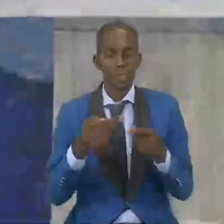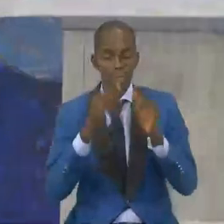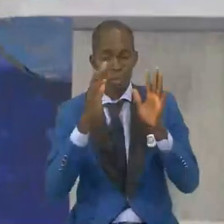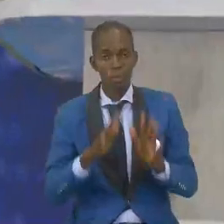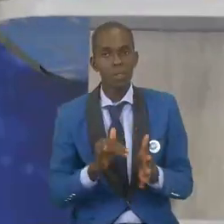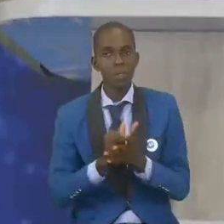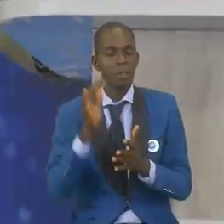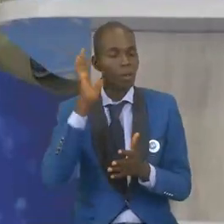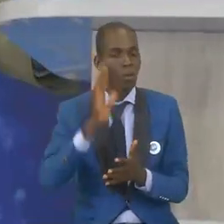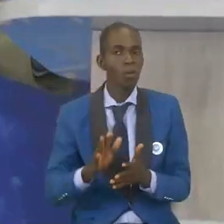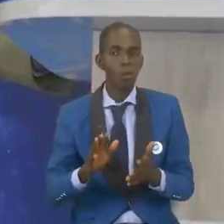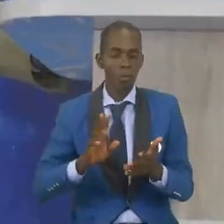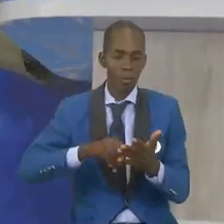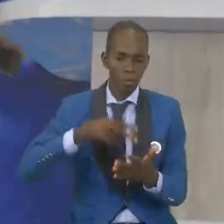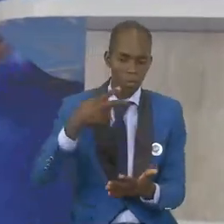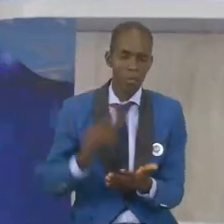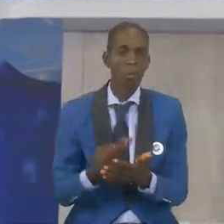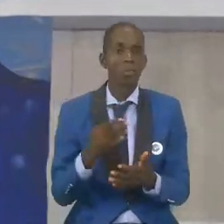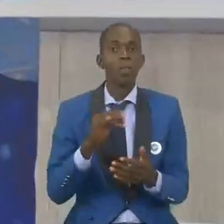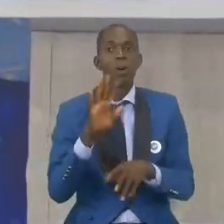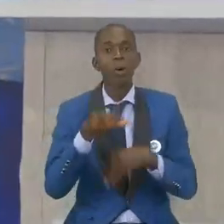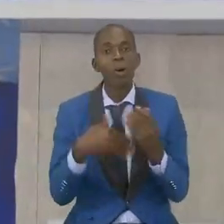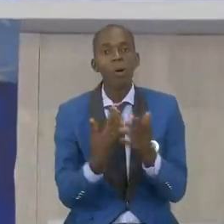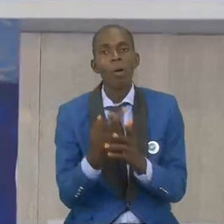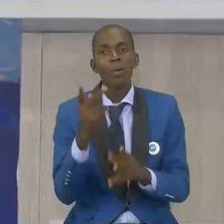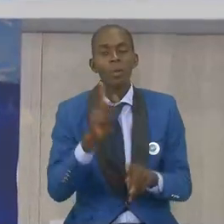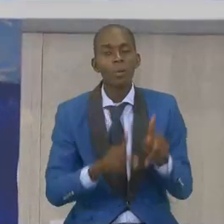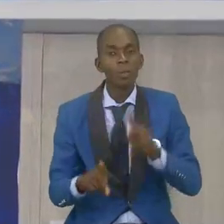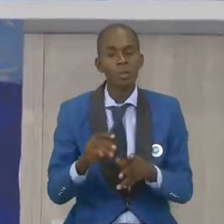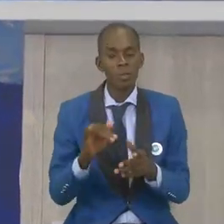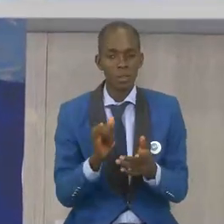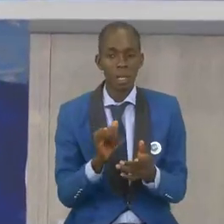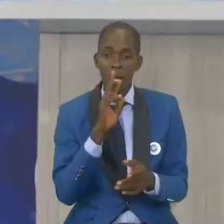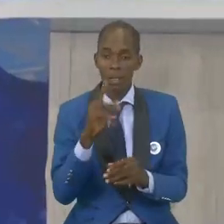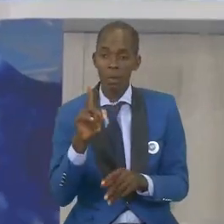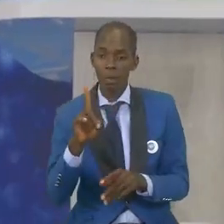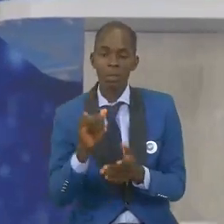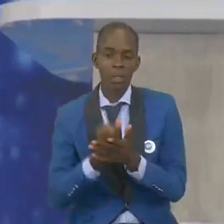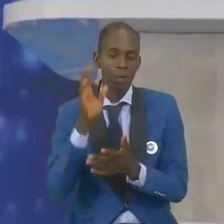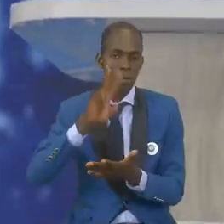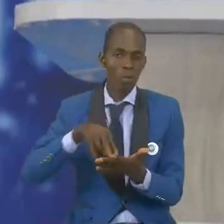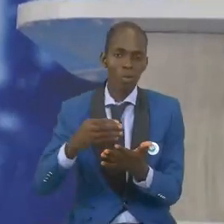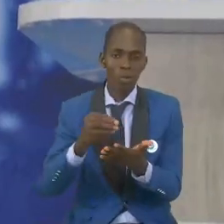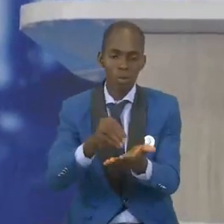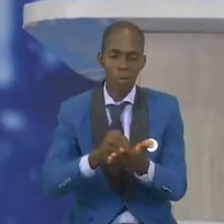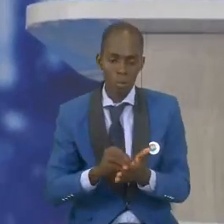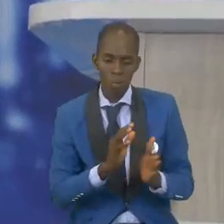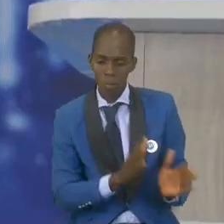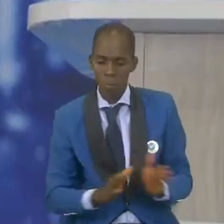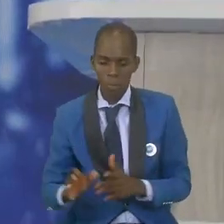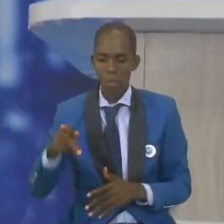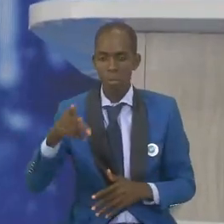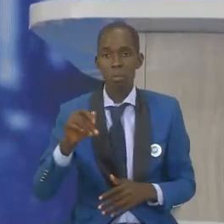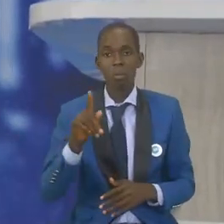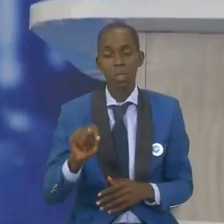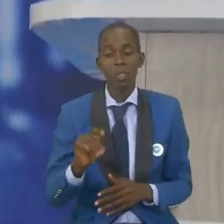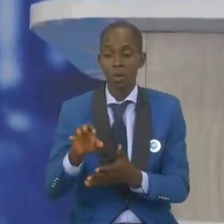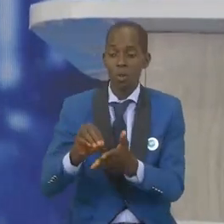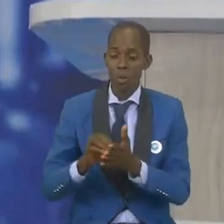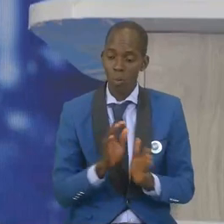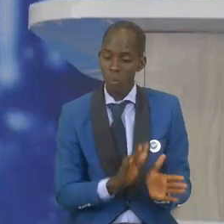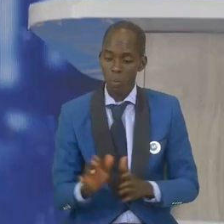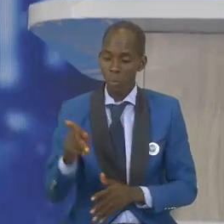Ce sont les conspirateurs qui vont tomber. Ce sont les persécuteurs qui te persécutent sans cause. Ce sont ces gens-là qui vont tomber